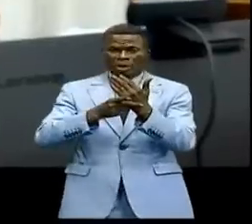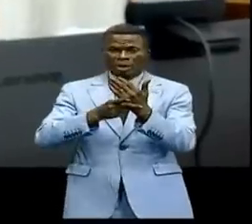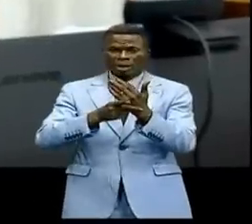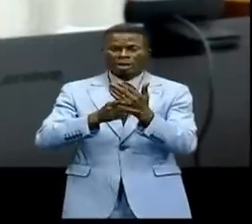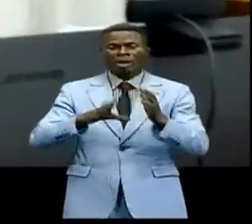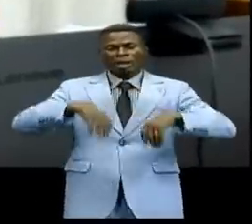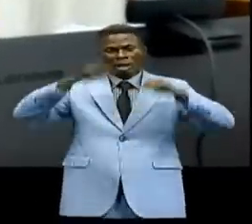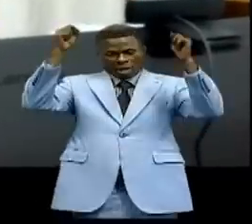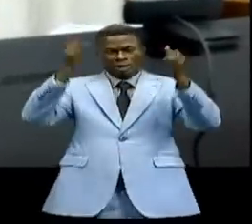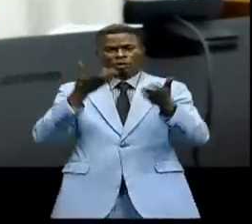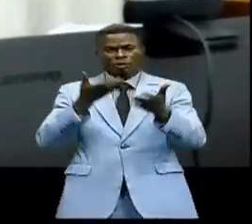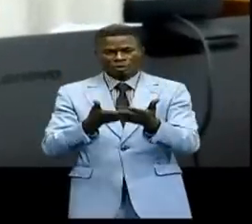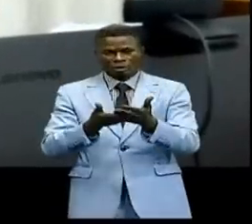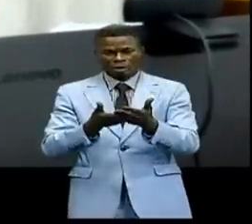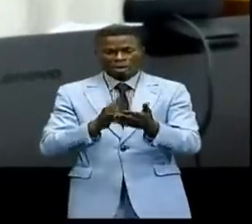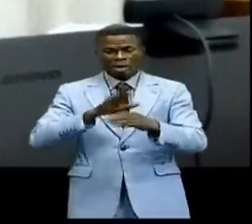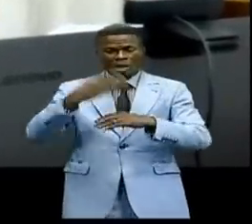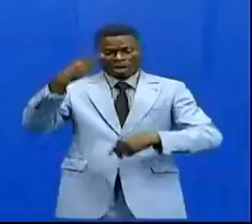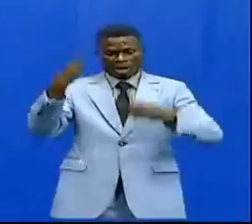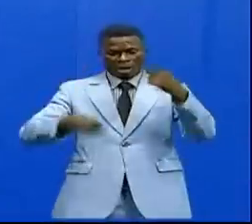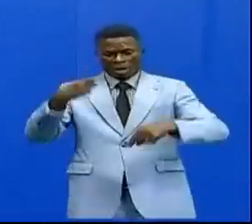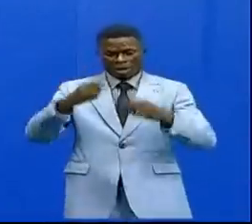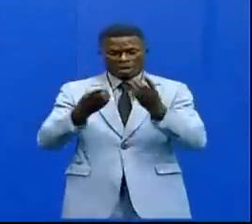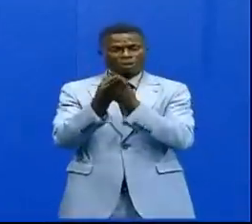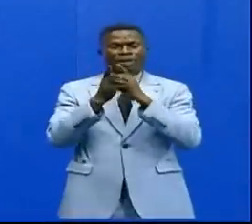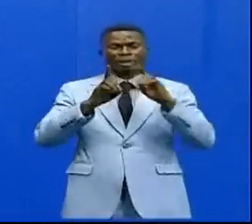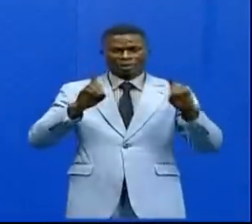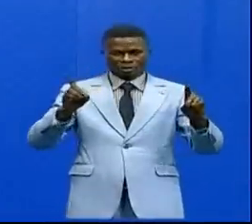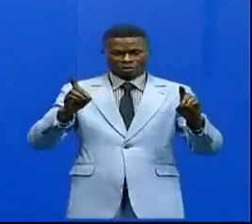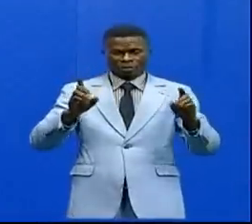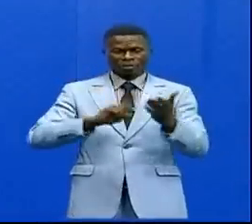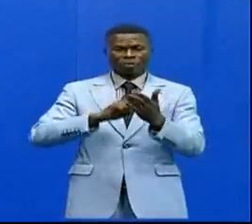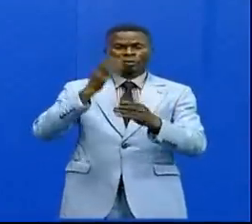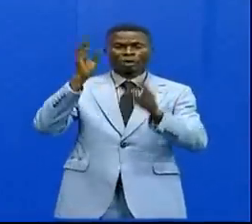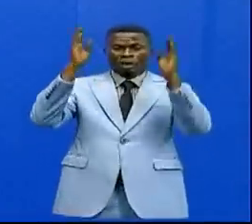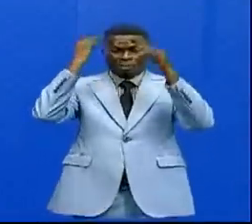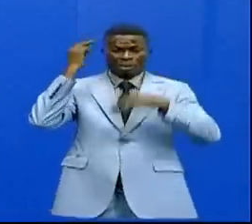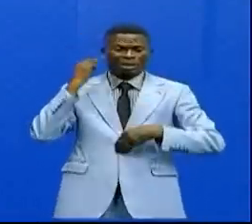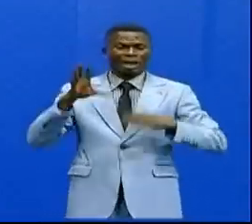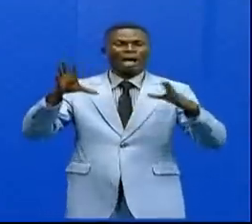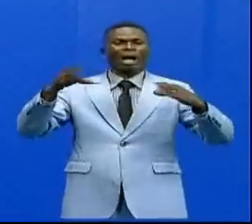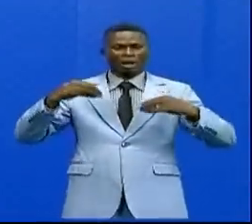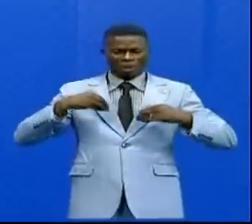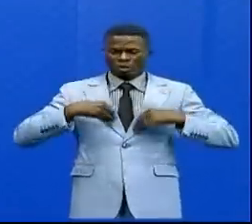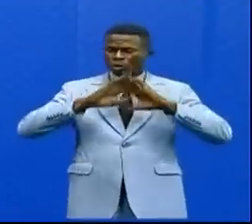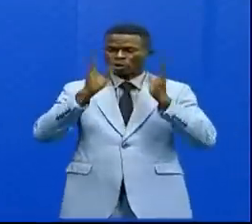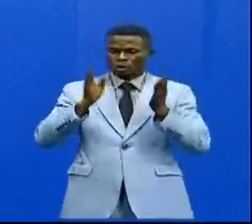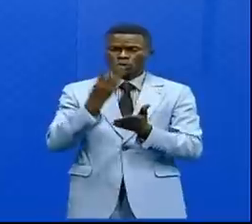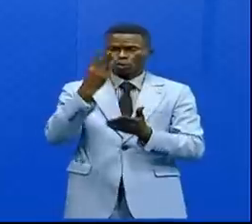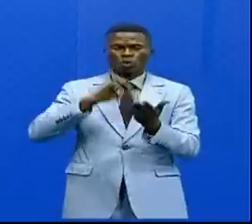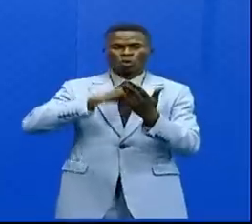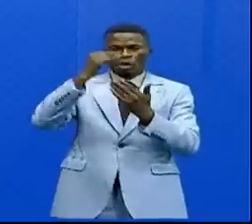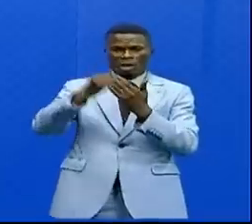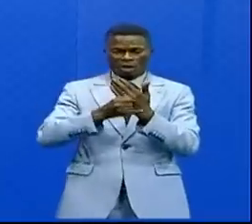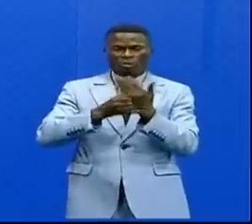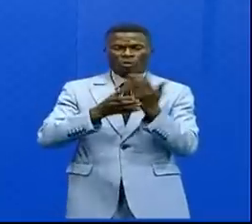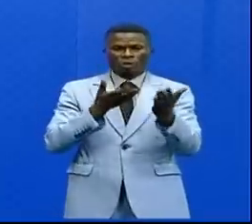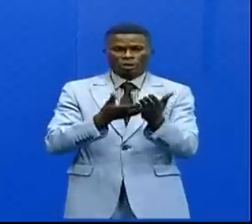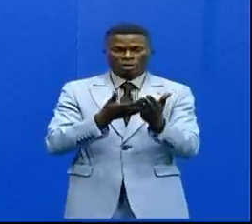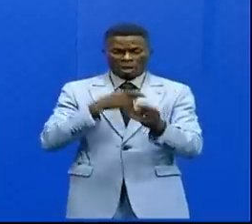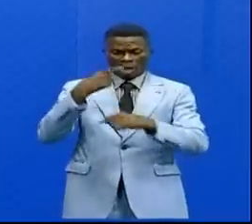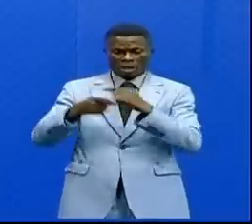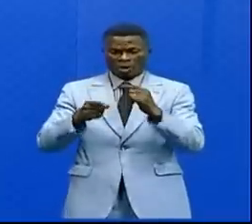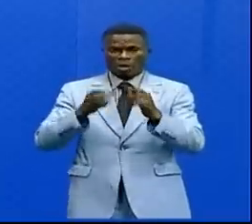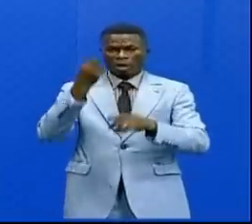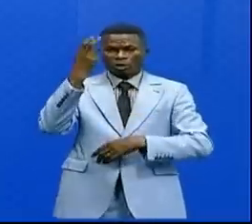été adopté. Après débat et délibération, le Conseil a adopté tous ses trois projets de décret. Commencé